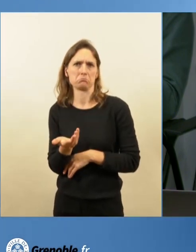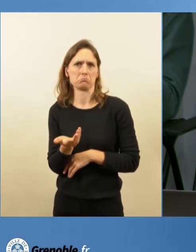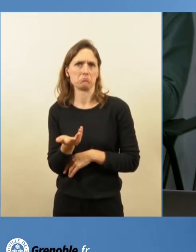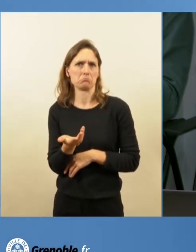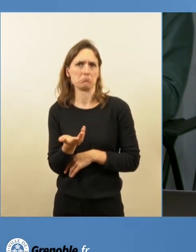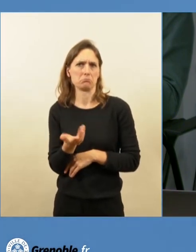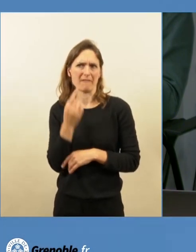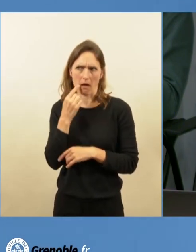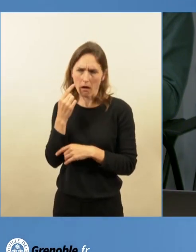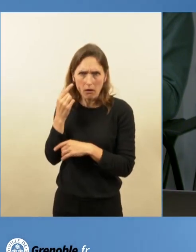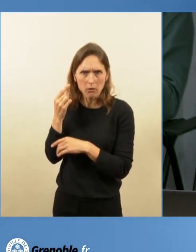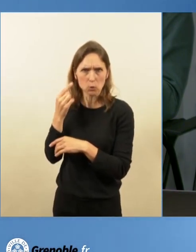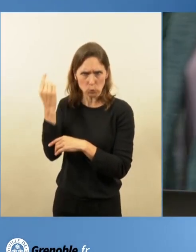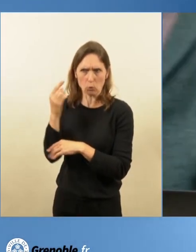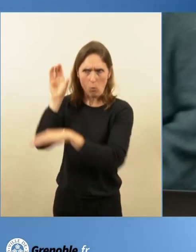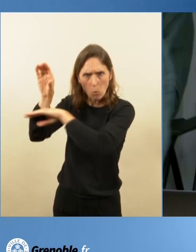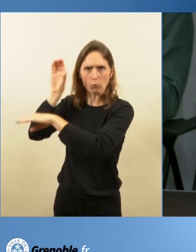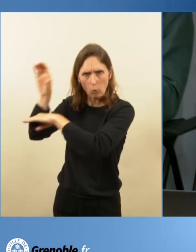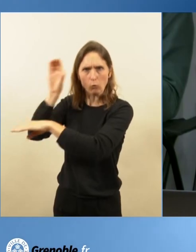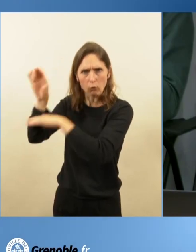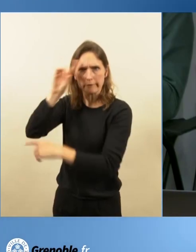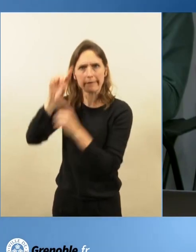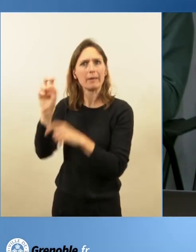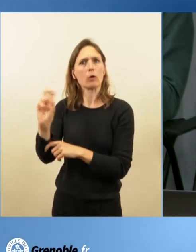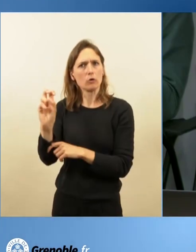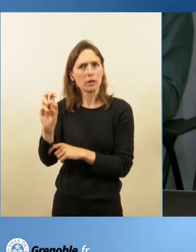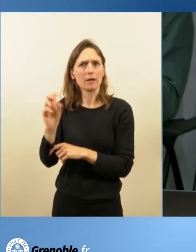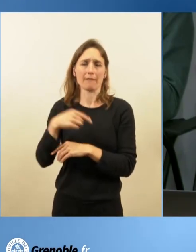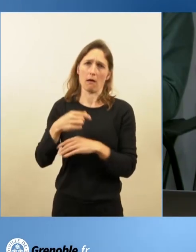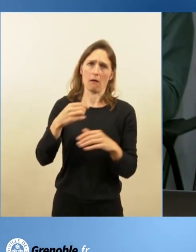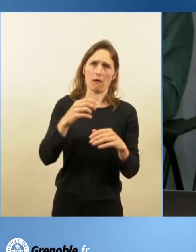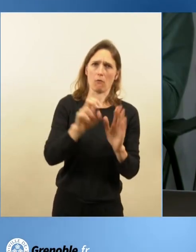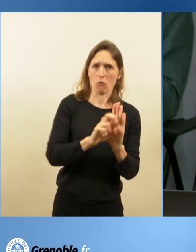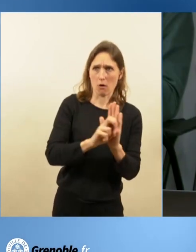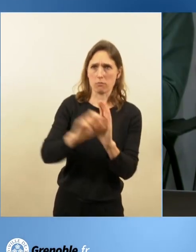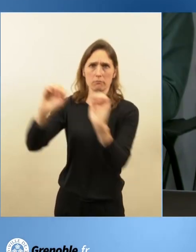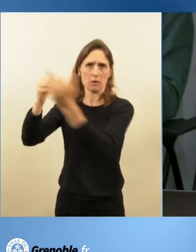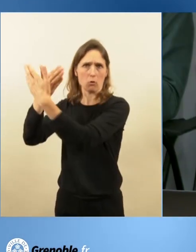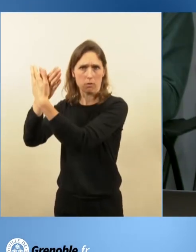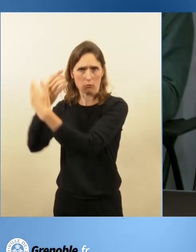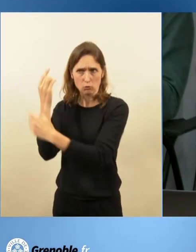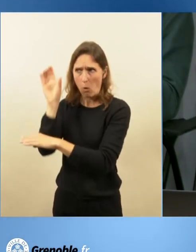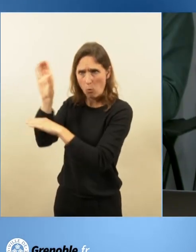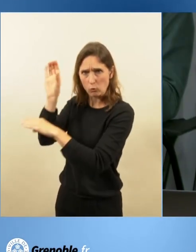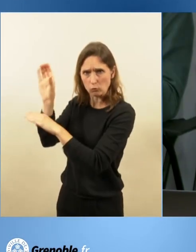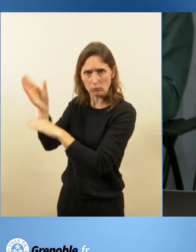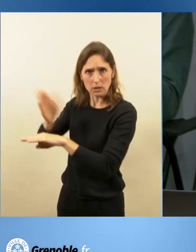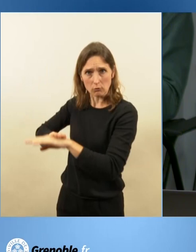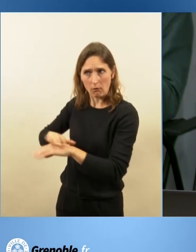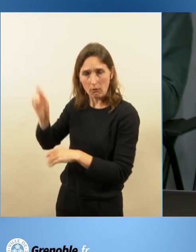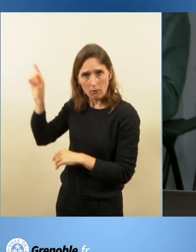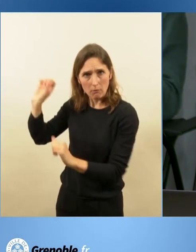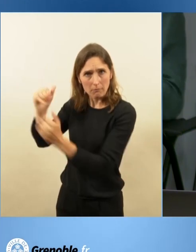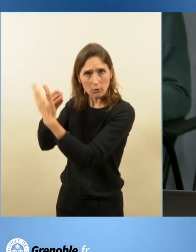d'opposition systématique sur des thèmes écologiques entre Grenoble et sa métropole et pourtant on parle de la métropole de Grenoble